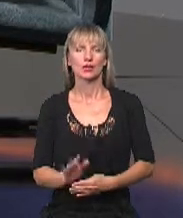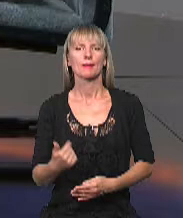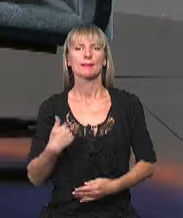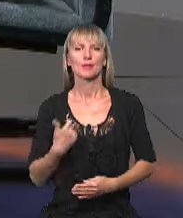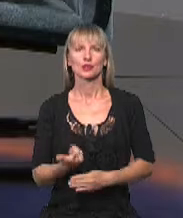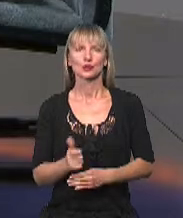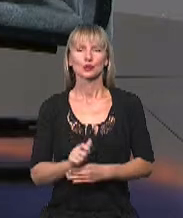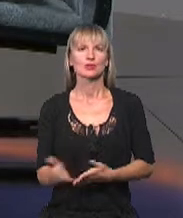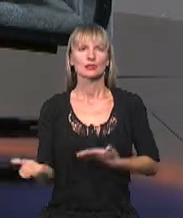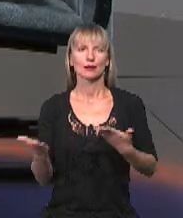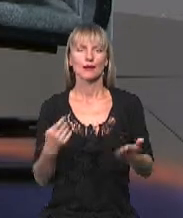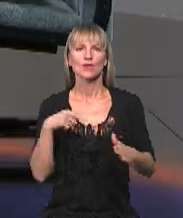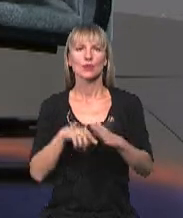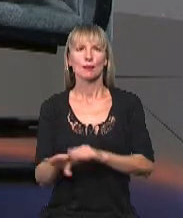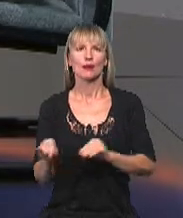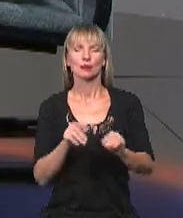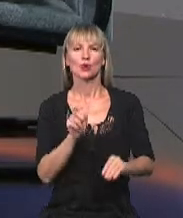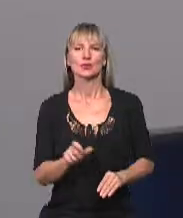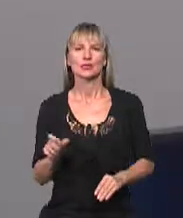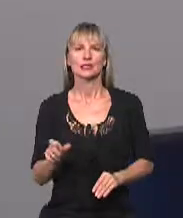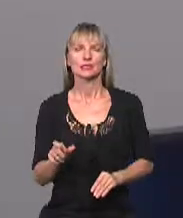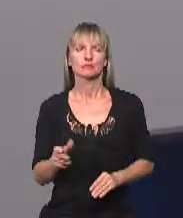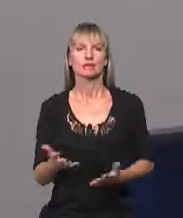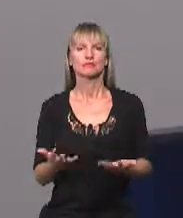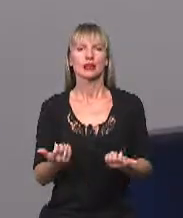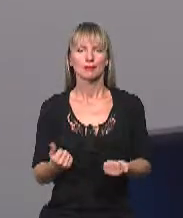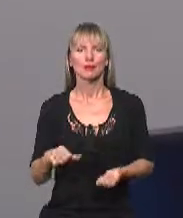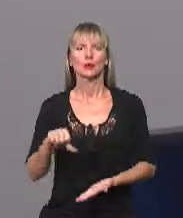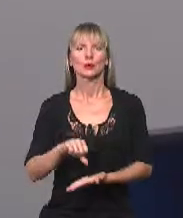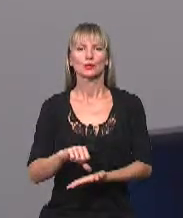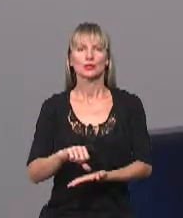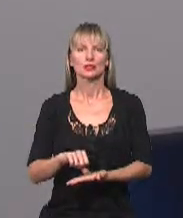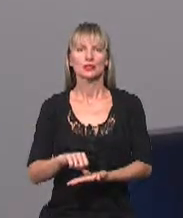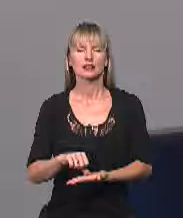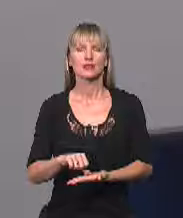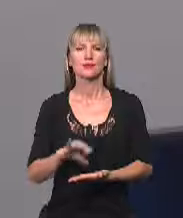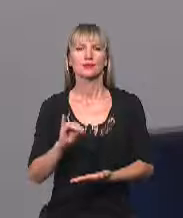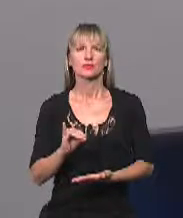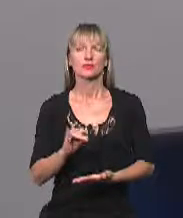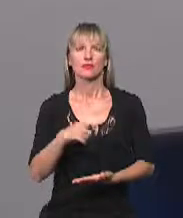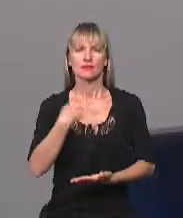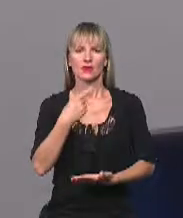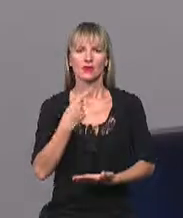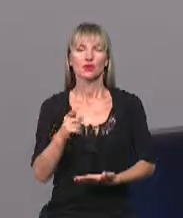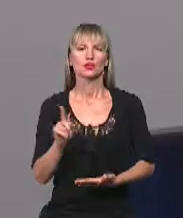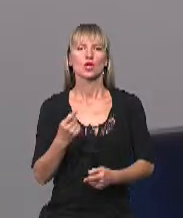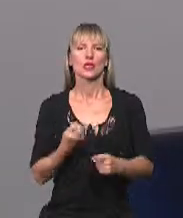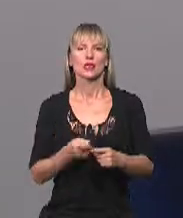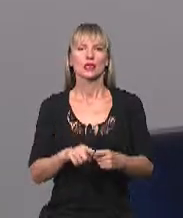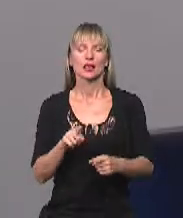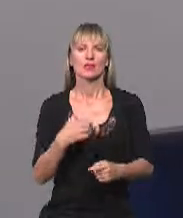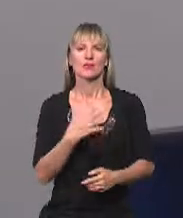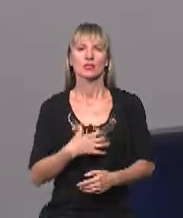дуже запрошуємо внутрішньопереміщених осіб приймати все ж таки участь і заявляти про те, що для них це важливо.